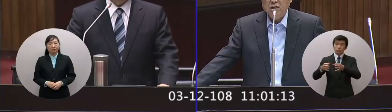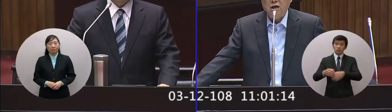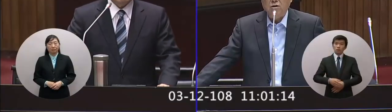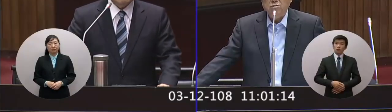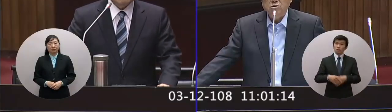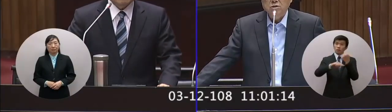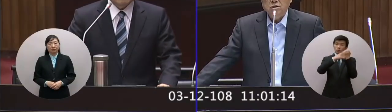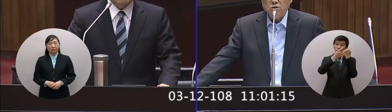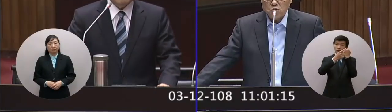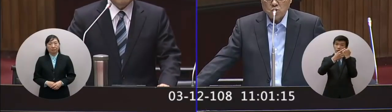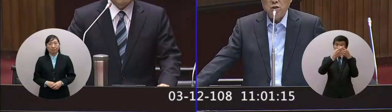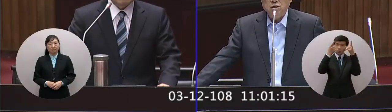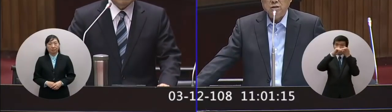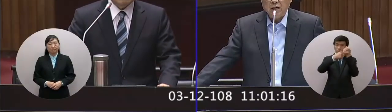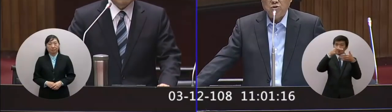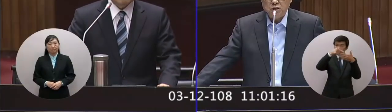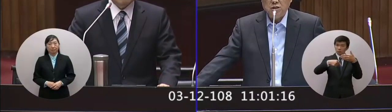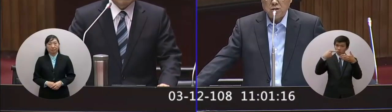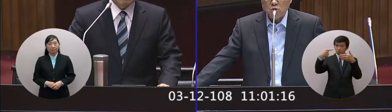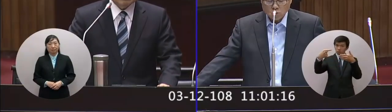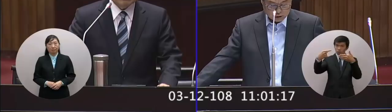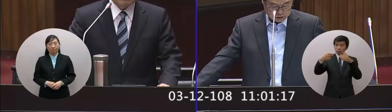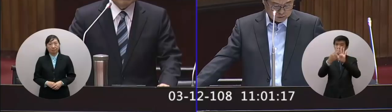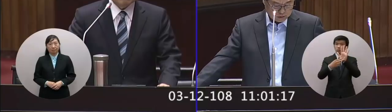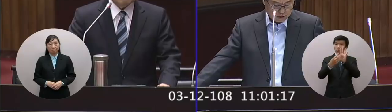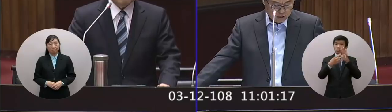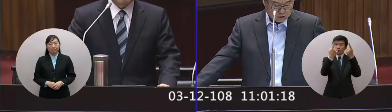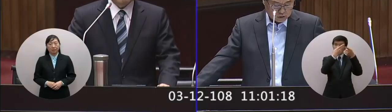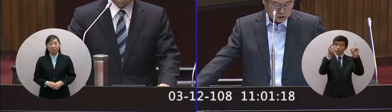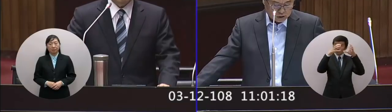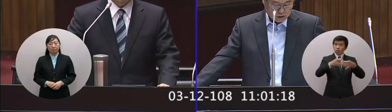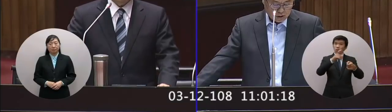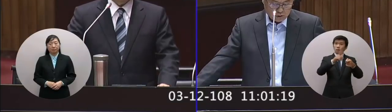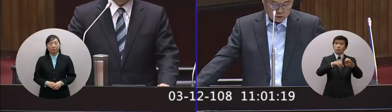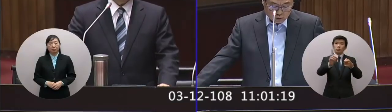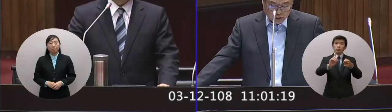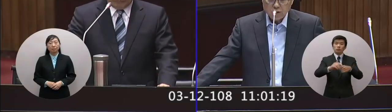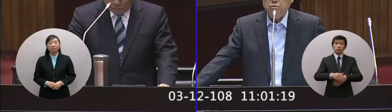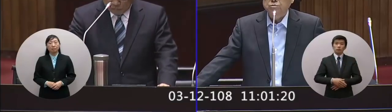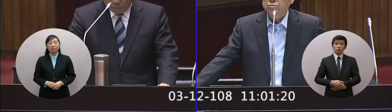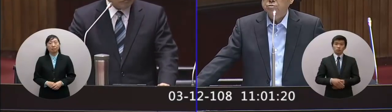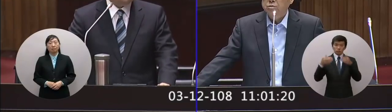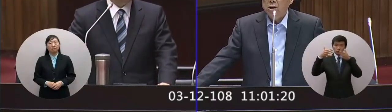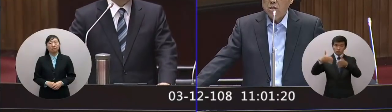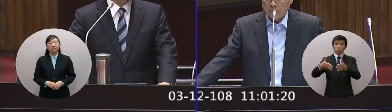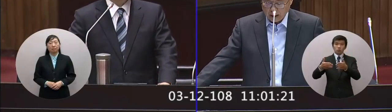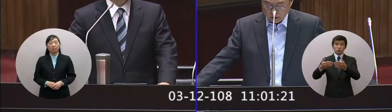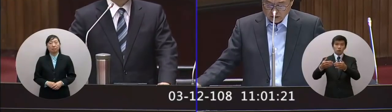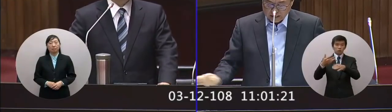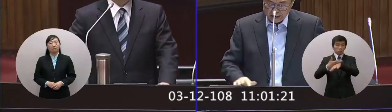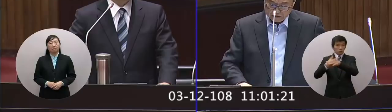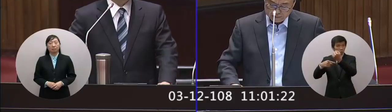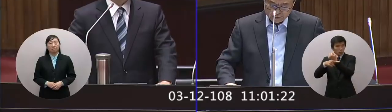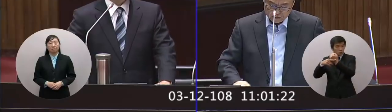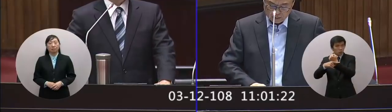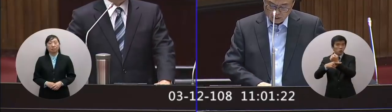学法第一条就说了，大学设置的宗旨就是学术研究，培